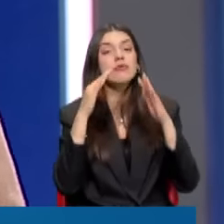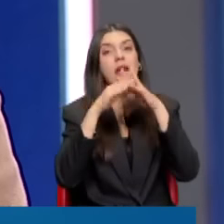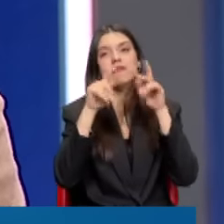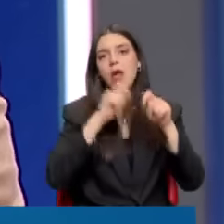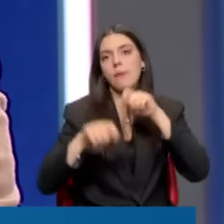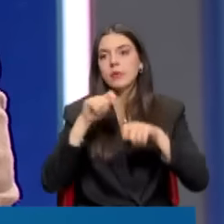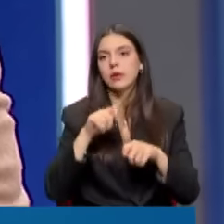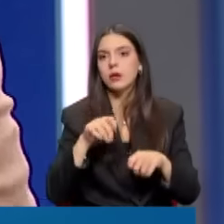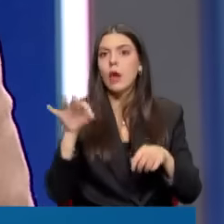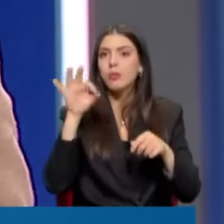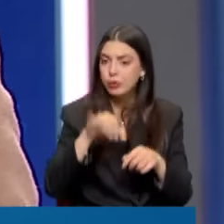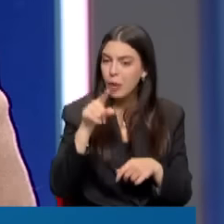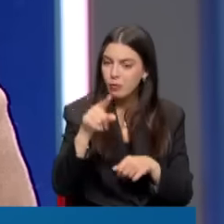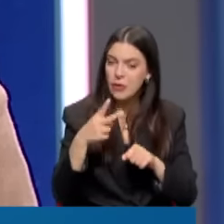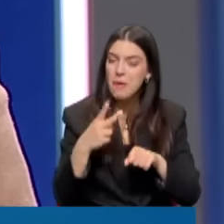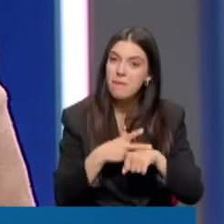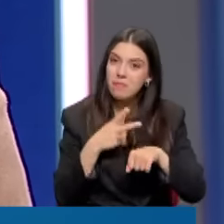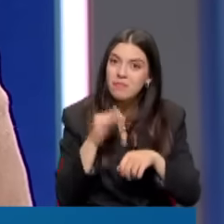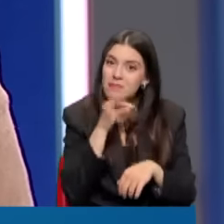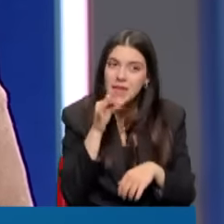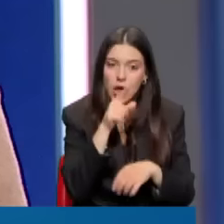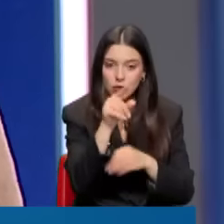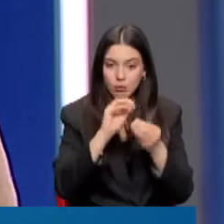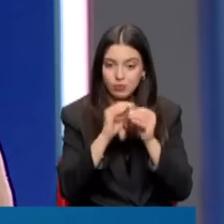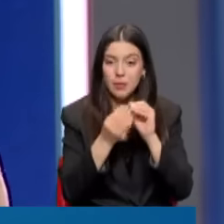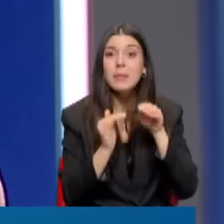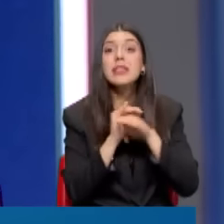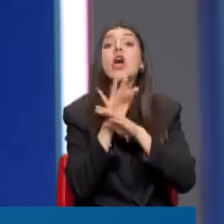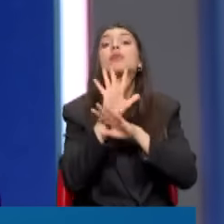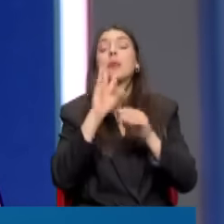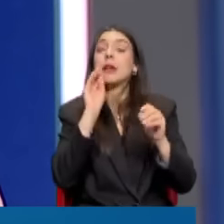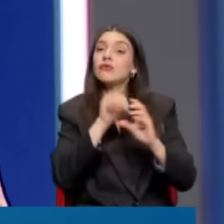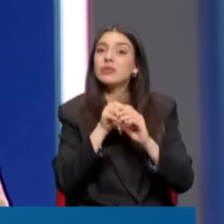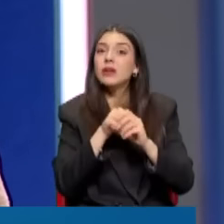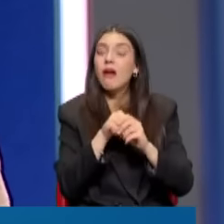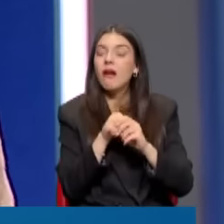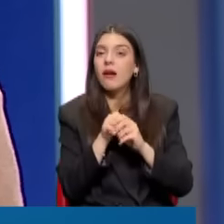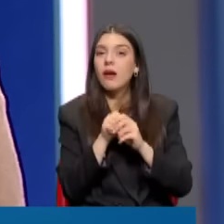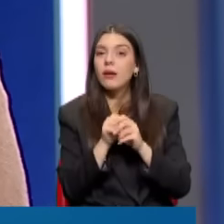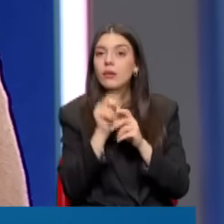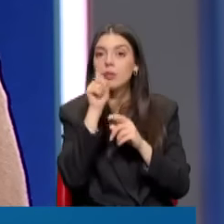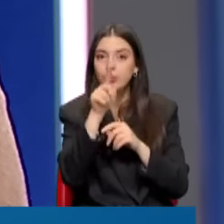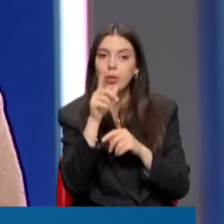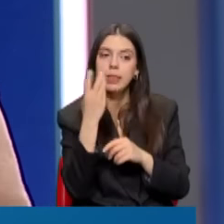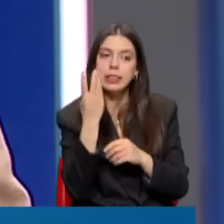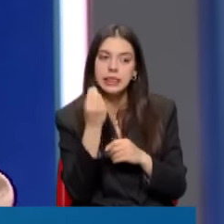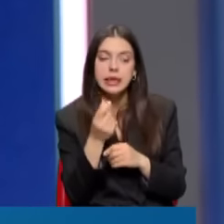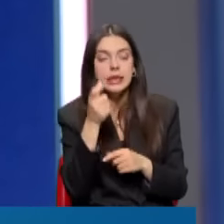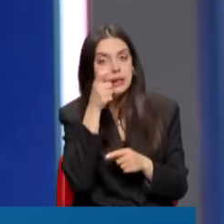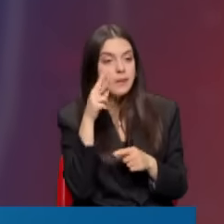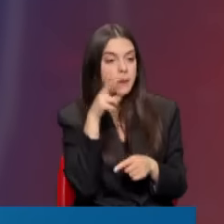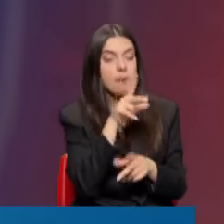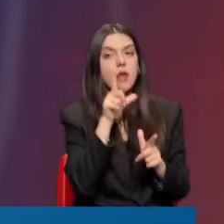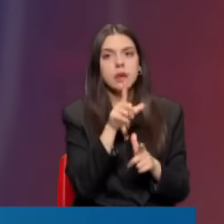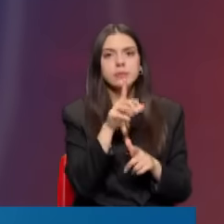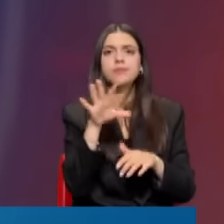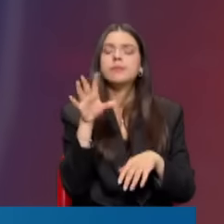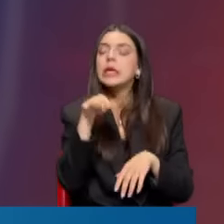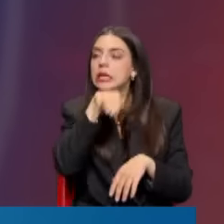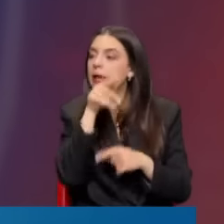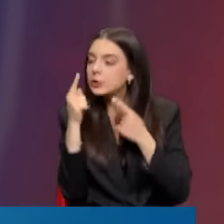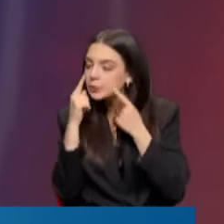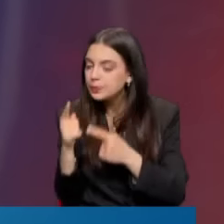lazım ki ve bugünden buna benzer sorunları yaşamamak adına buraya daha vizyoner y Hatta yaşlı bakımı Toplumsal